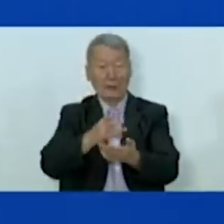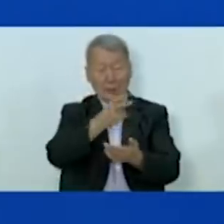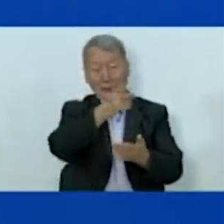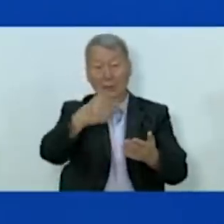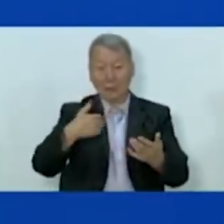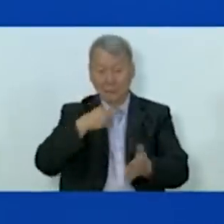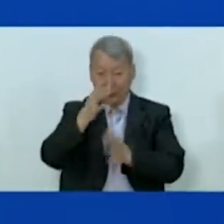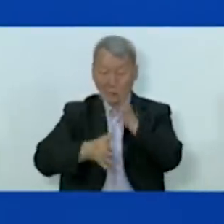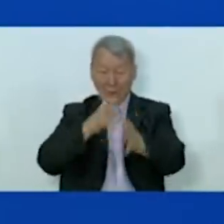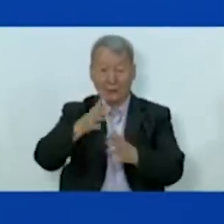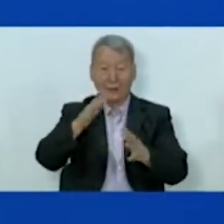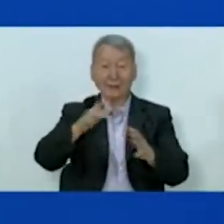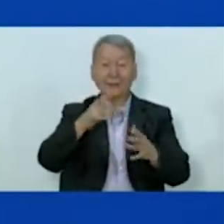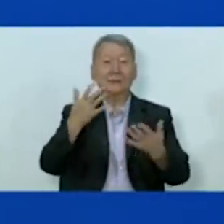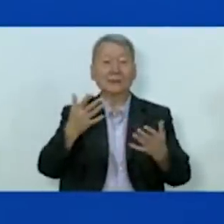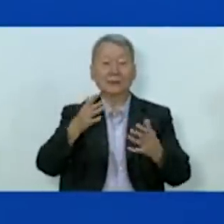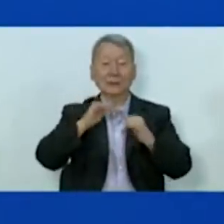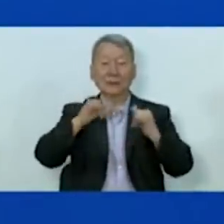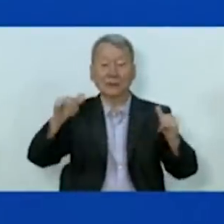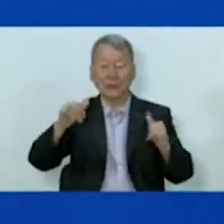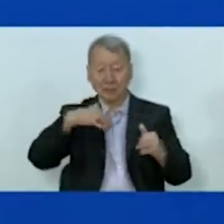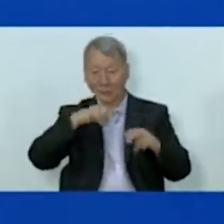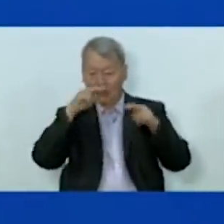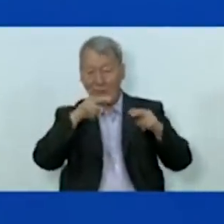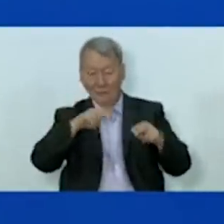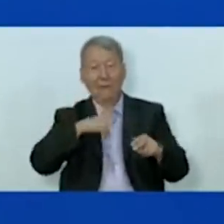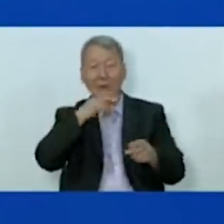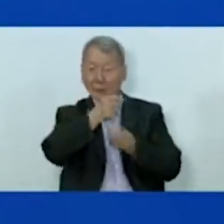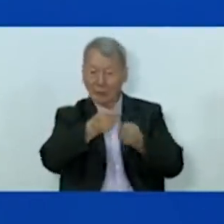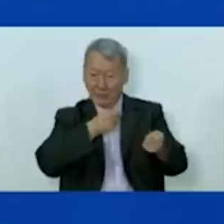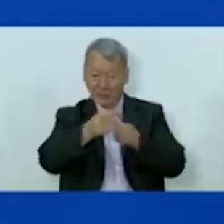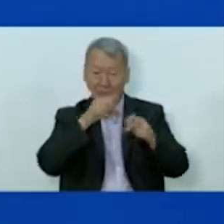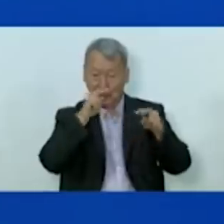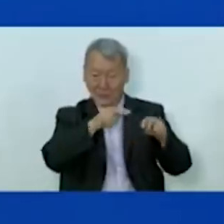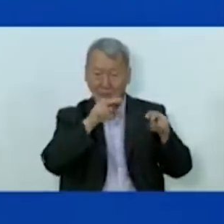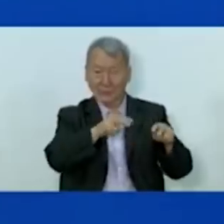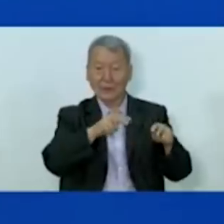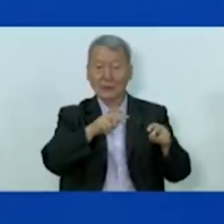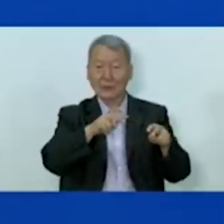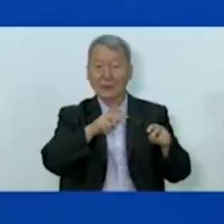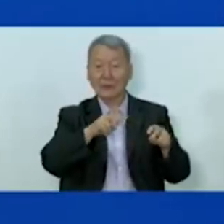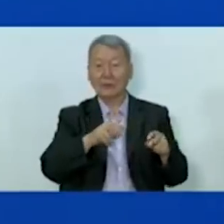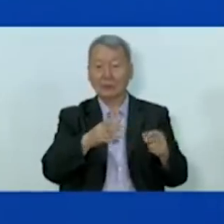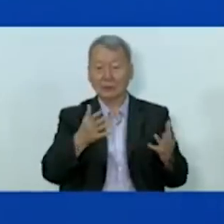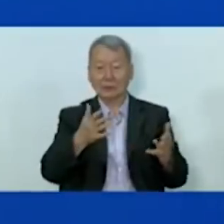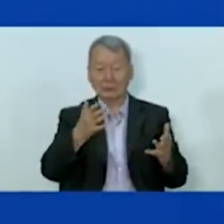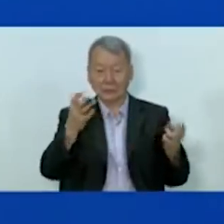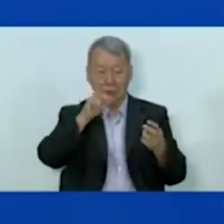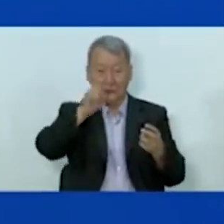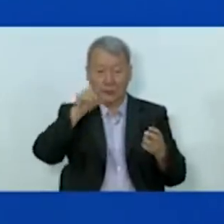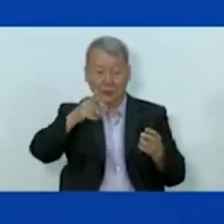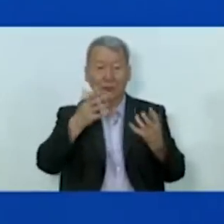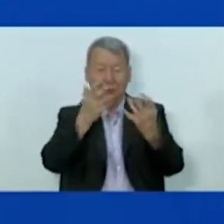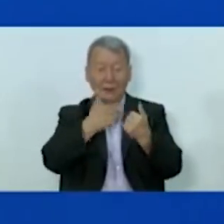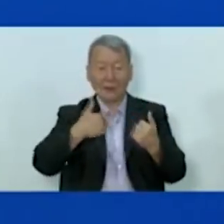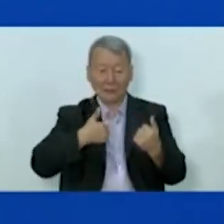Ошондуктан биз айтып атабыз, тенденция бул жерде биз контролдо кармап атабыз. Тенденция ушундай чалдыккан